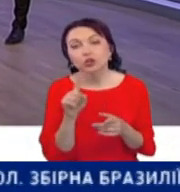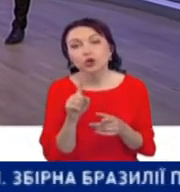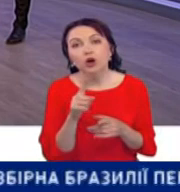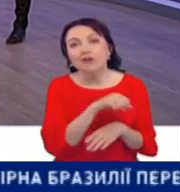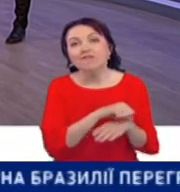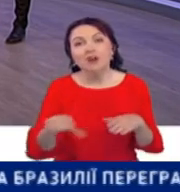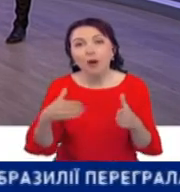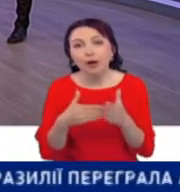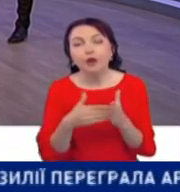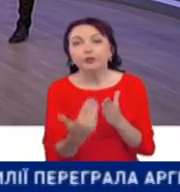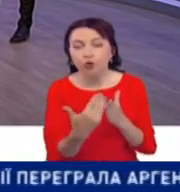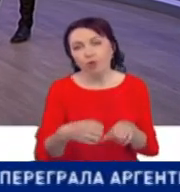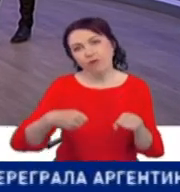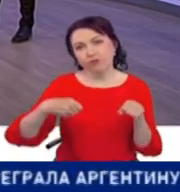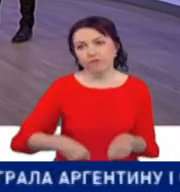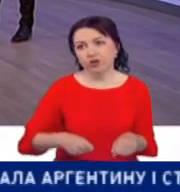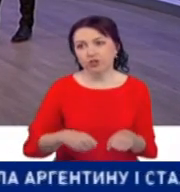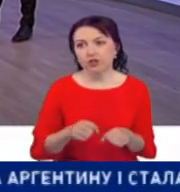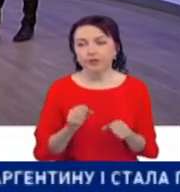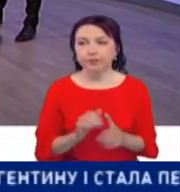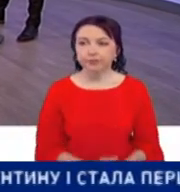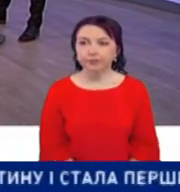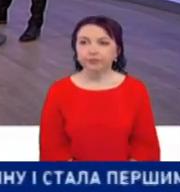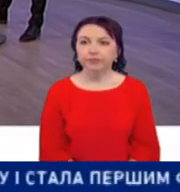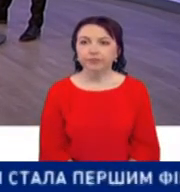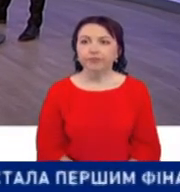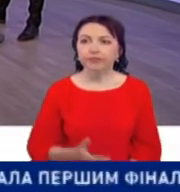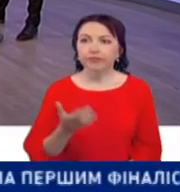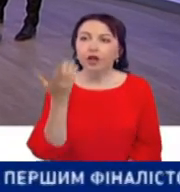його повноважень може втілювати. Коли ми тут про